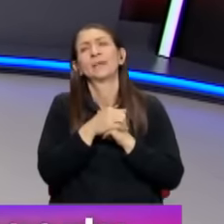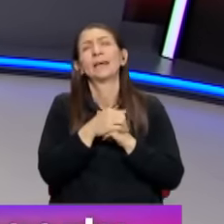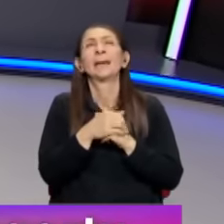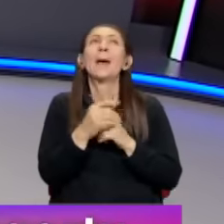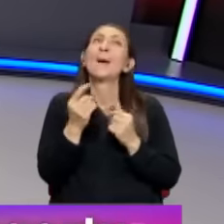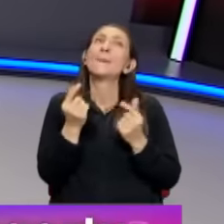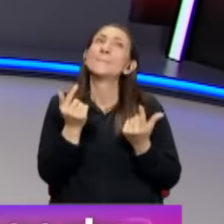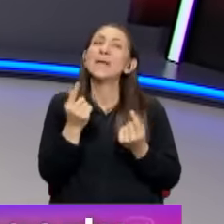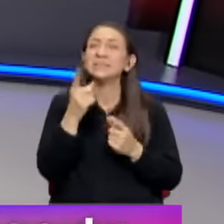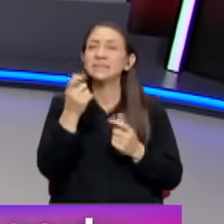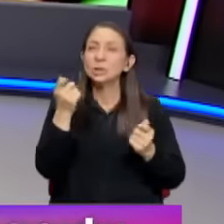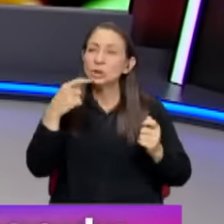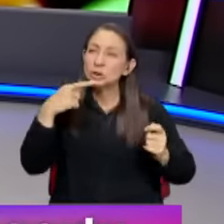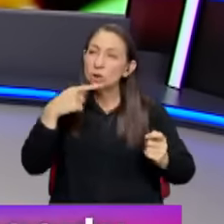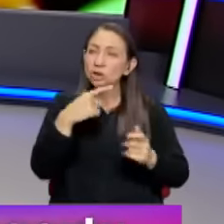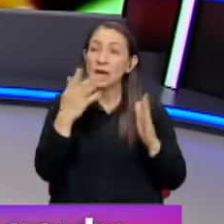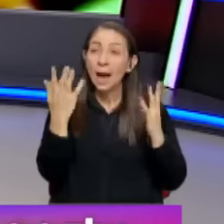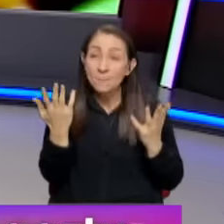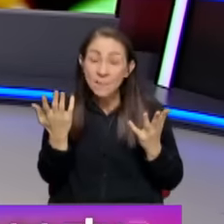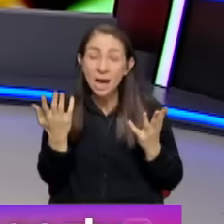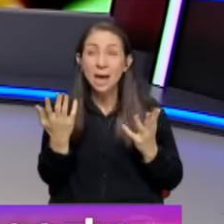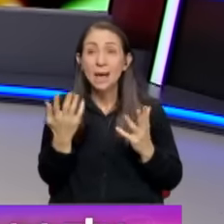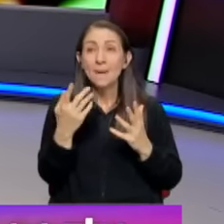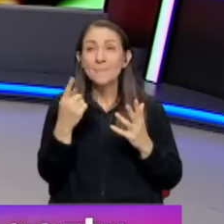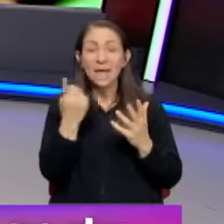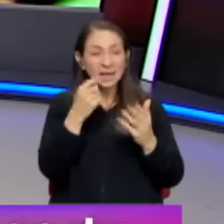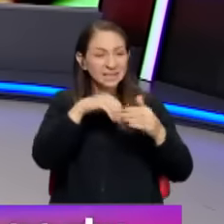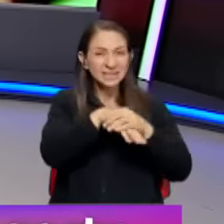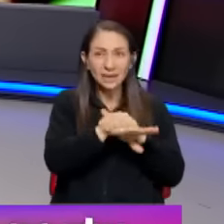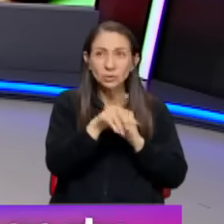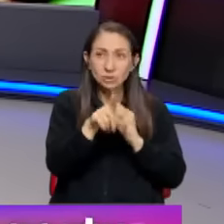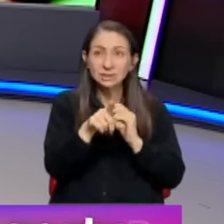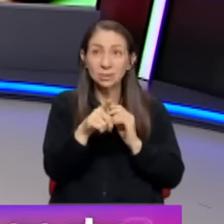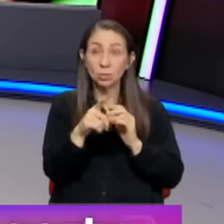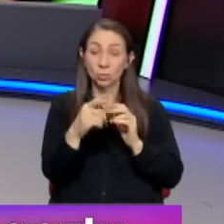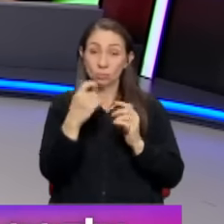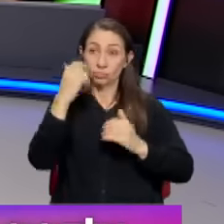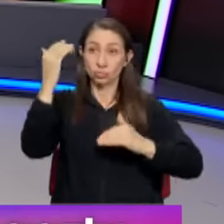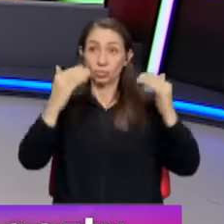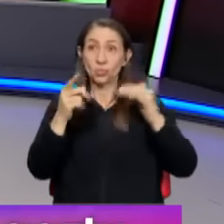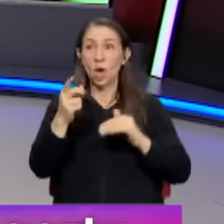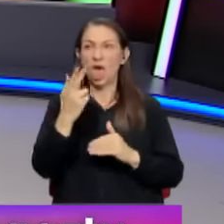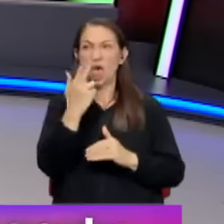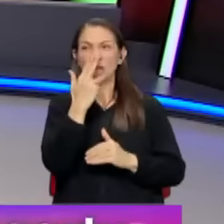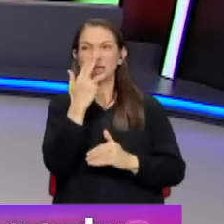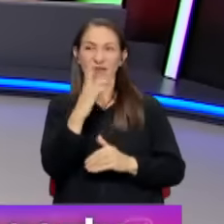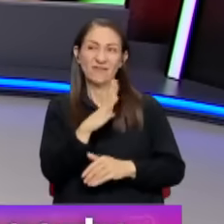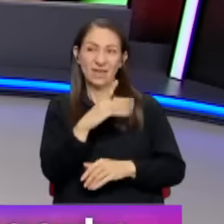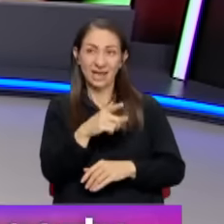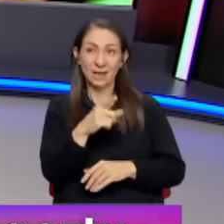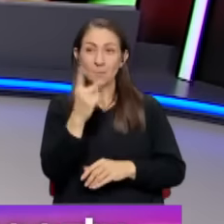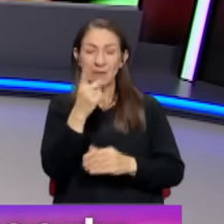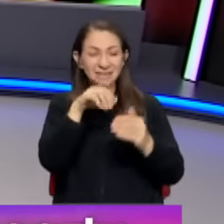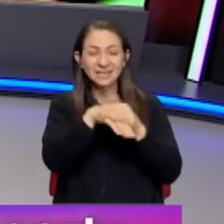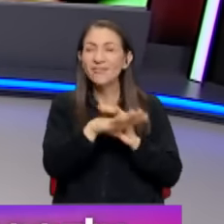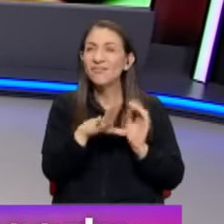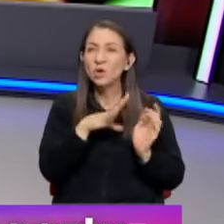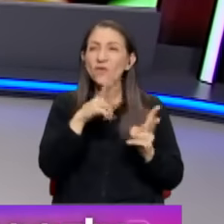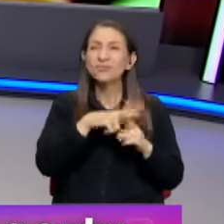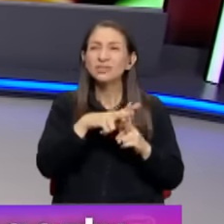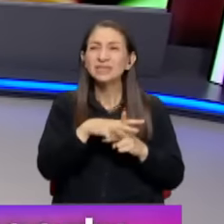böyle sizi zorlayacak belki ama bir yerde tutuyorsanız hani büyüklerimiz bu alışkanlığa da sahiptir. Bir yerde tutuyorsanız